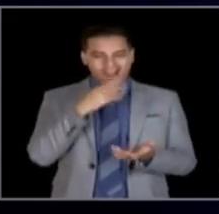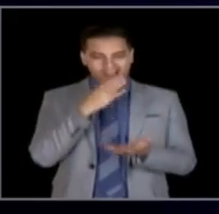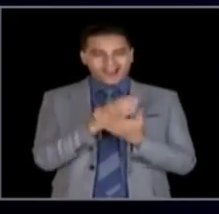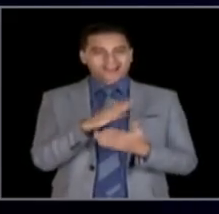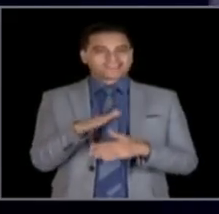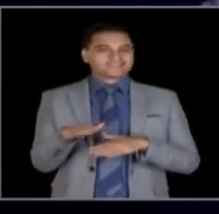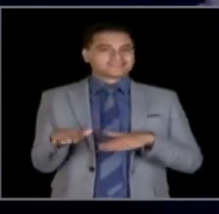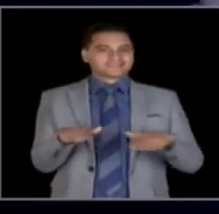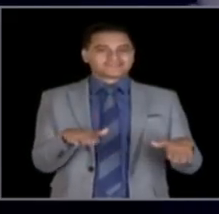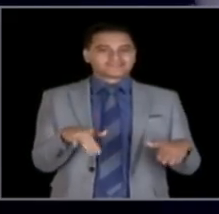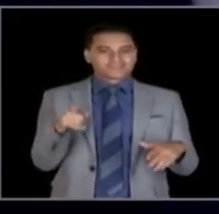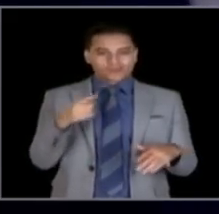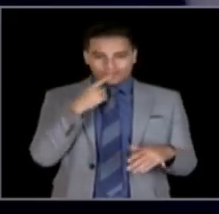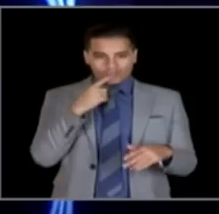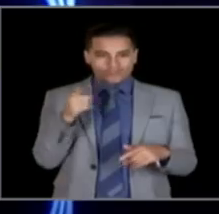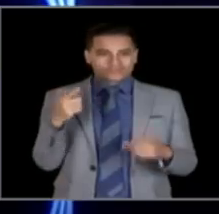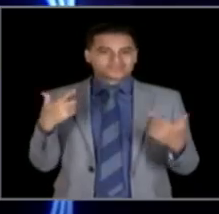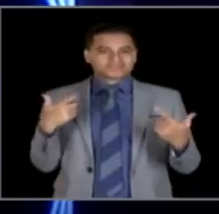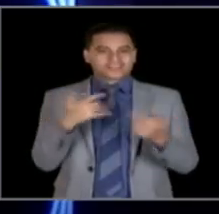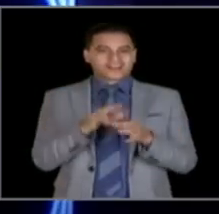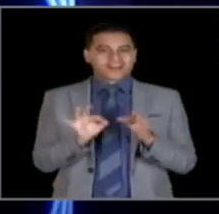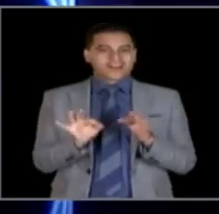البدايه دق الطبول الحرب.